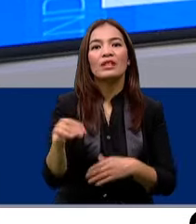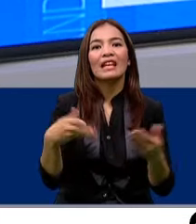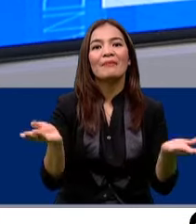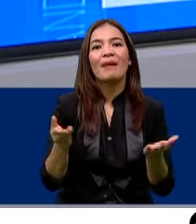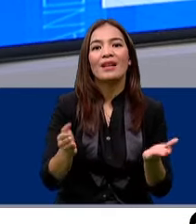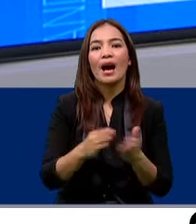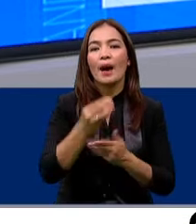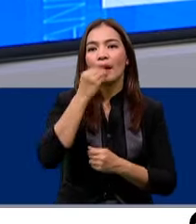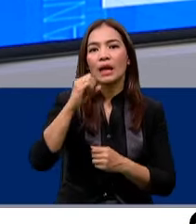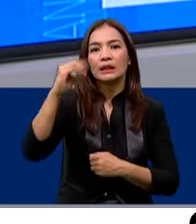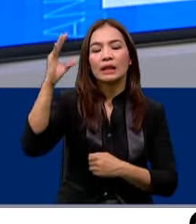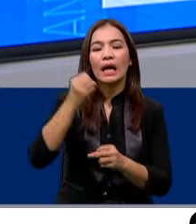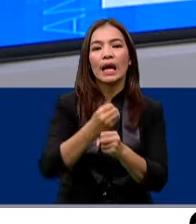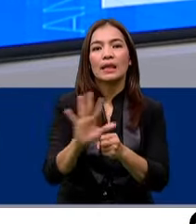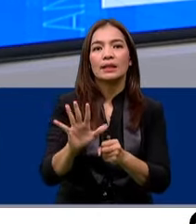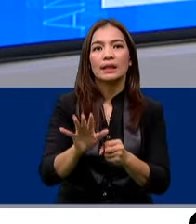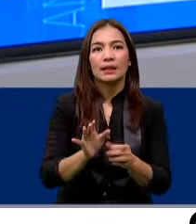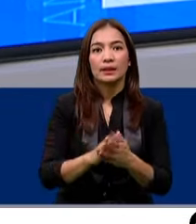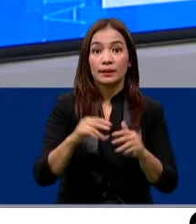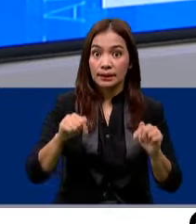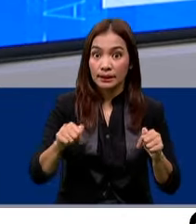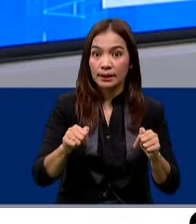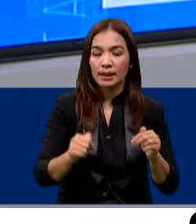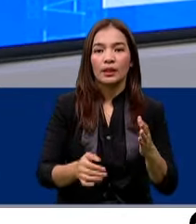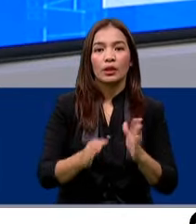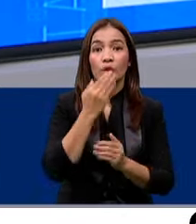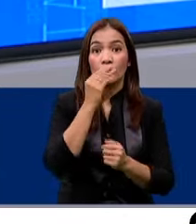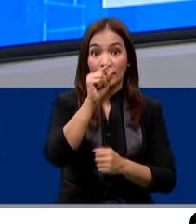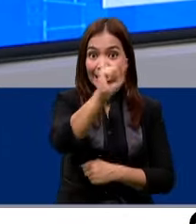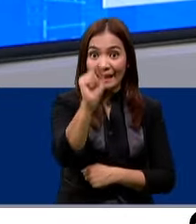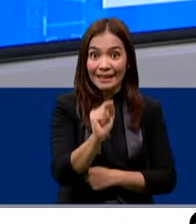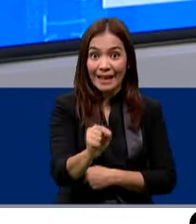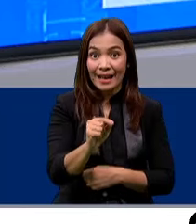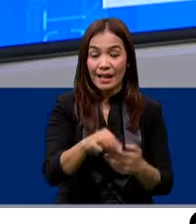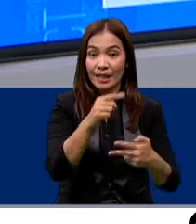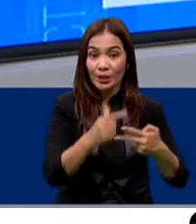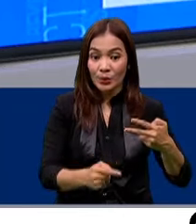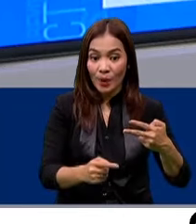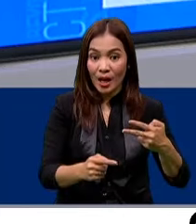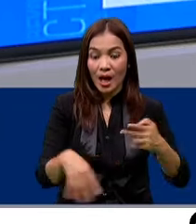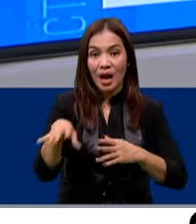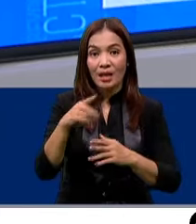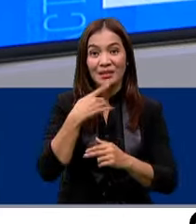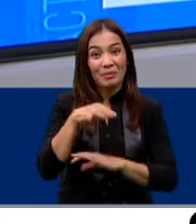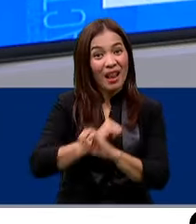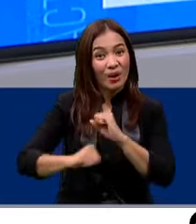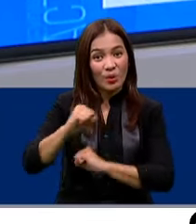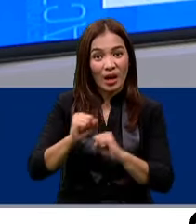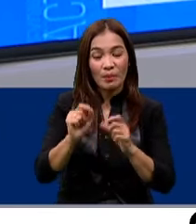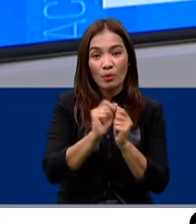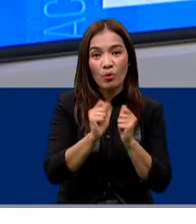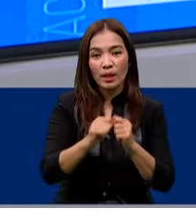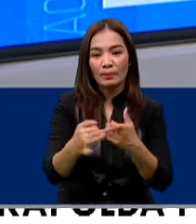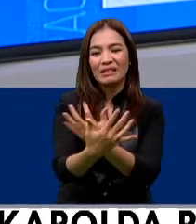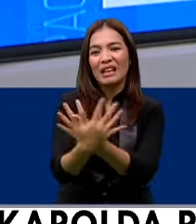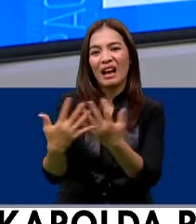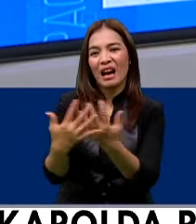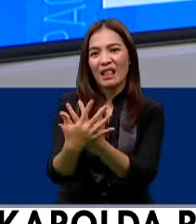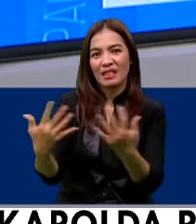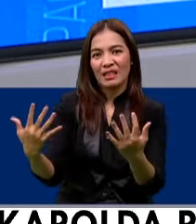tadi kembali ke pertanyaan sebelum jeda itu mungkin dilakukan tidak dua langkah yang agresif yang membuat rakyat mungkin akan